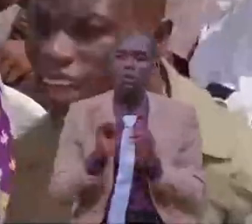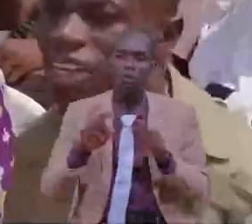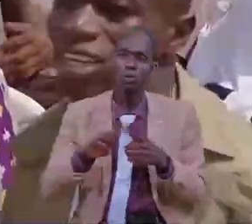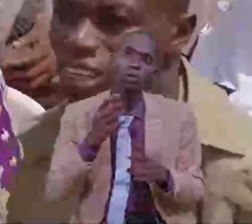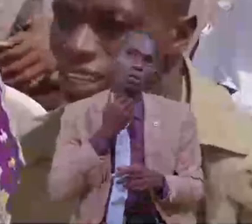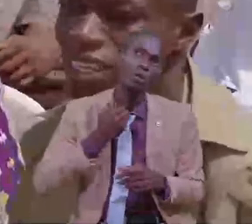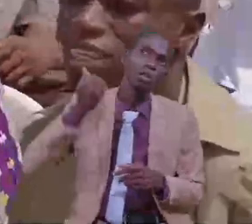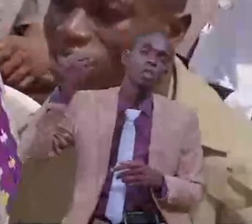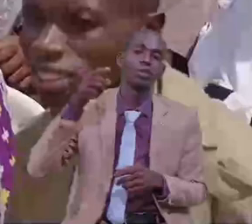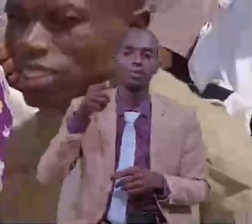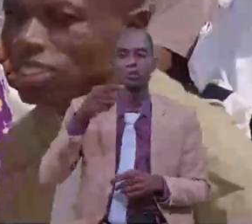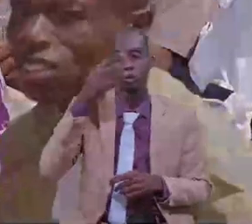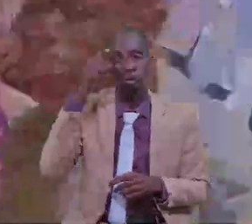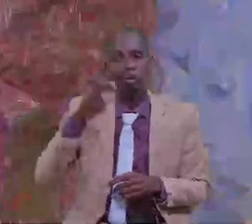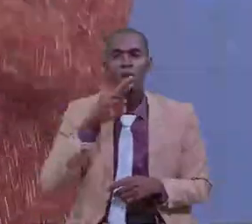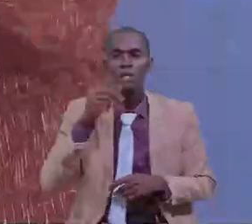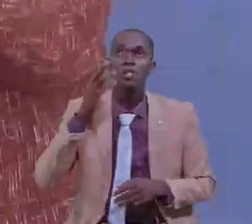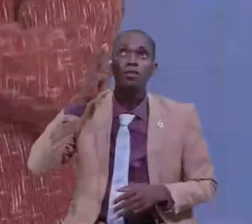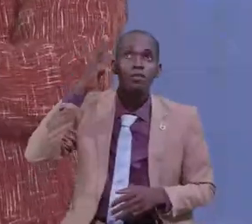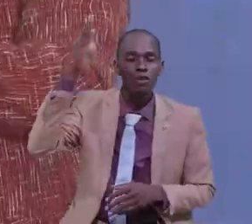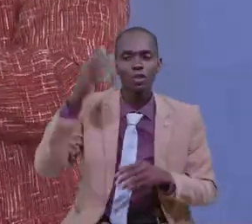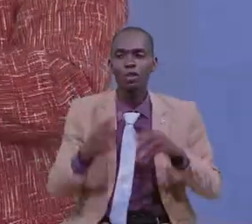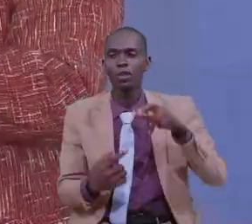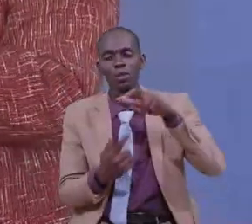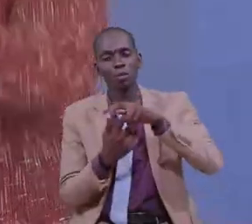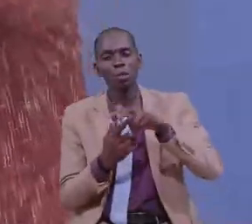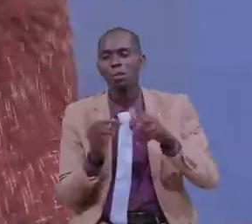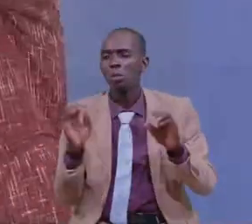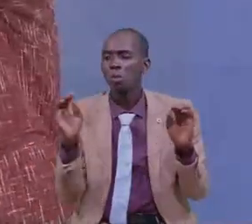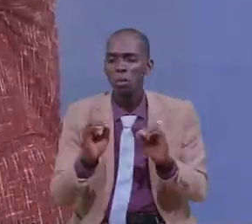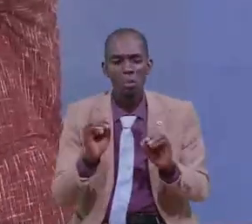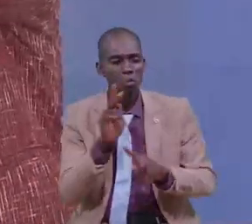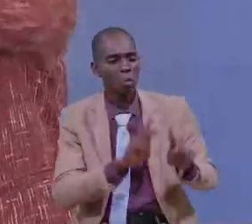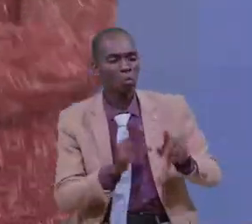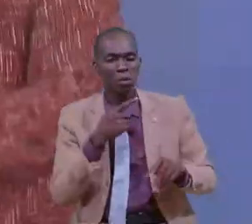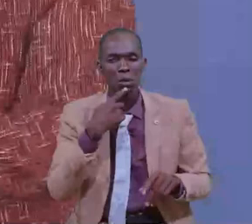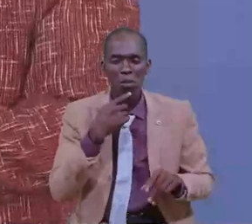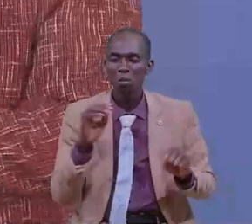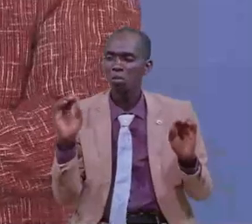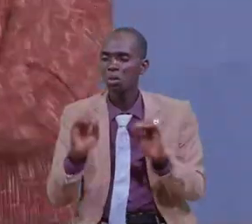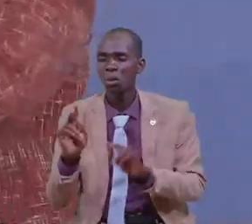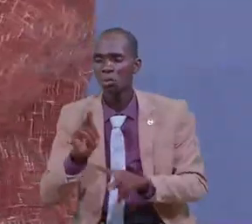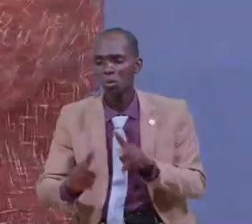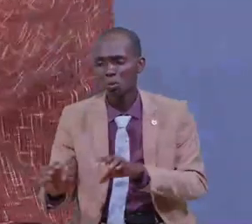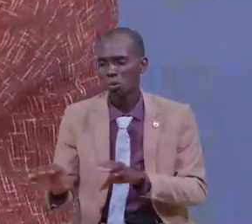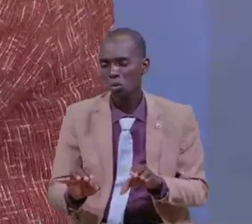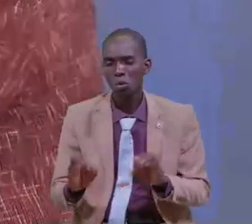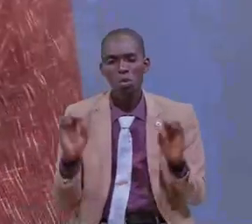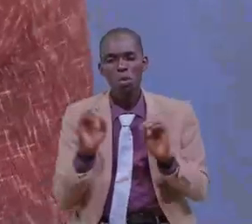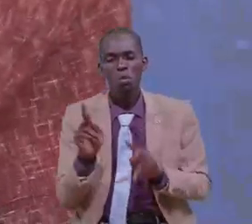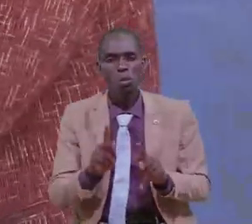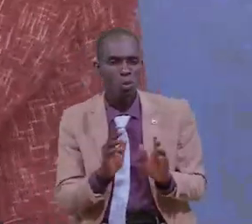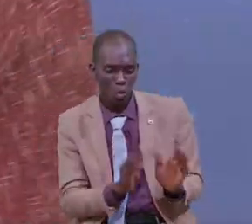champion futur. Rien de ce qu'ils disent, rien de ce qu'ils font, rien de ce qu'ils